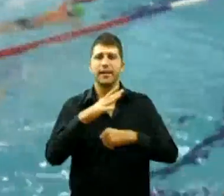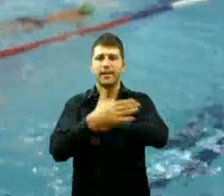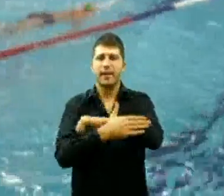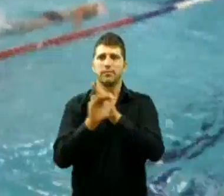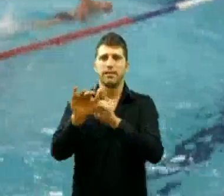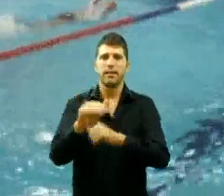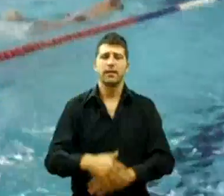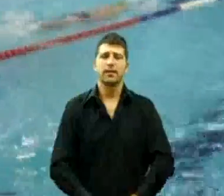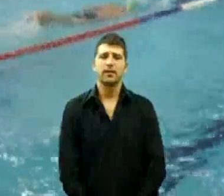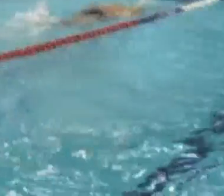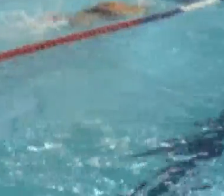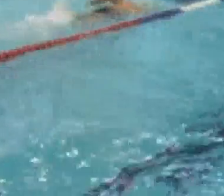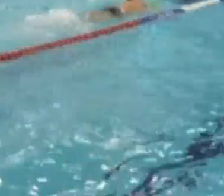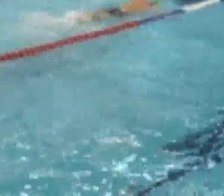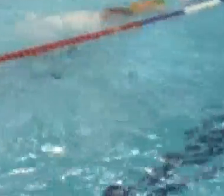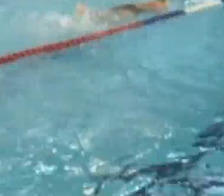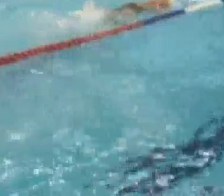çalıştı.